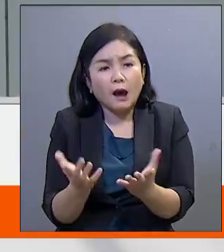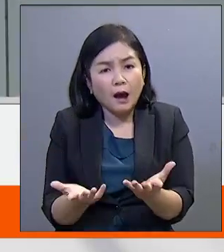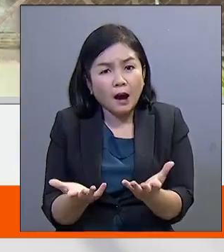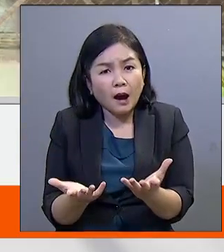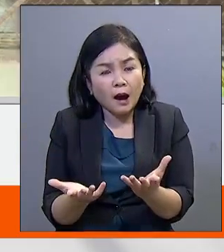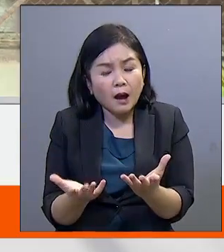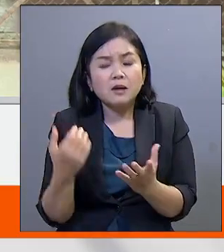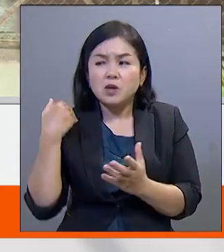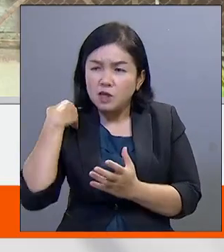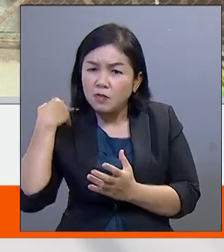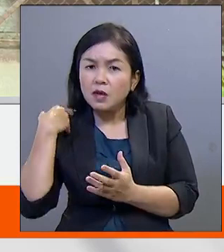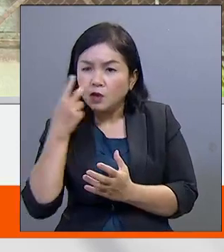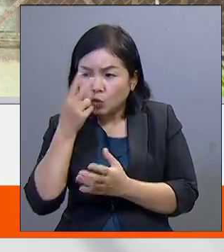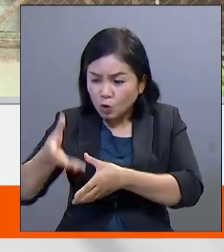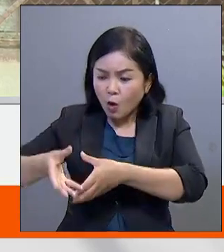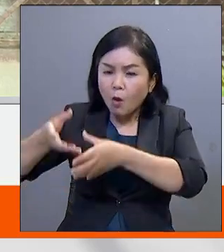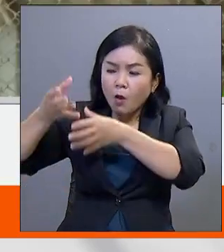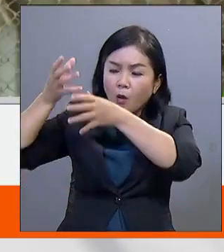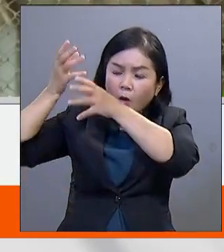โว้